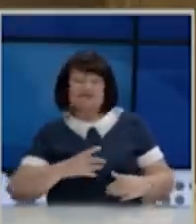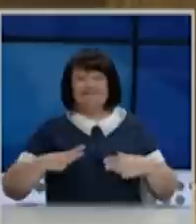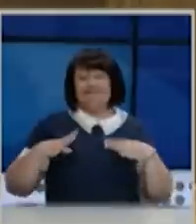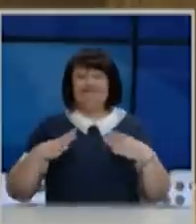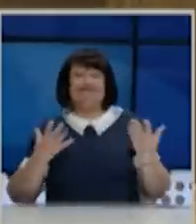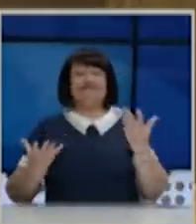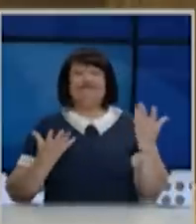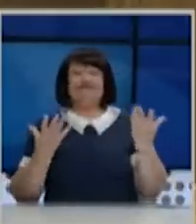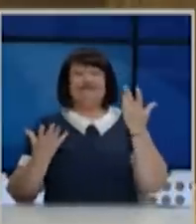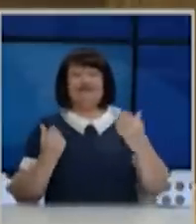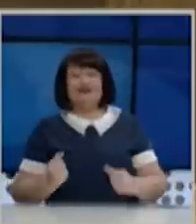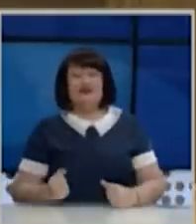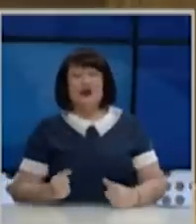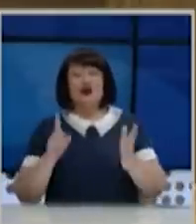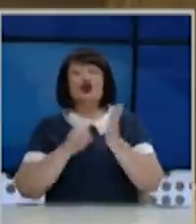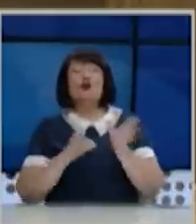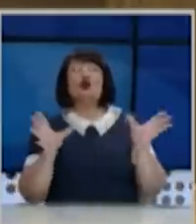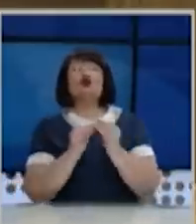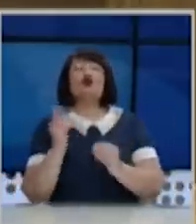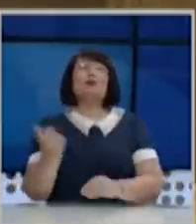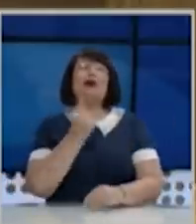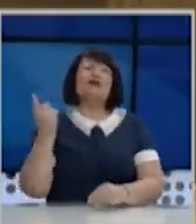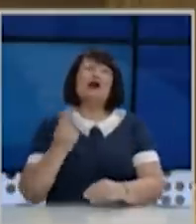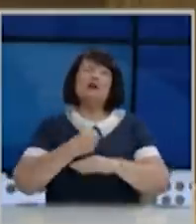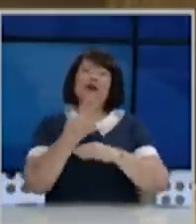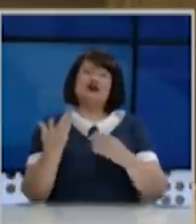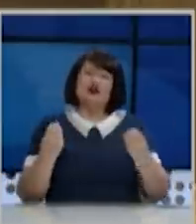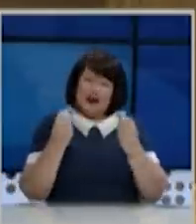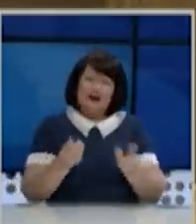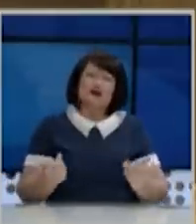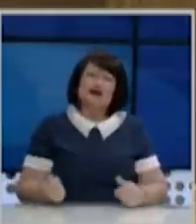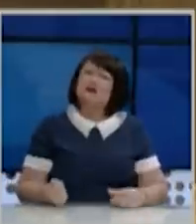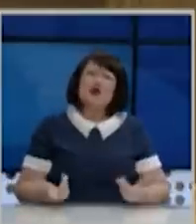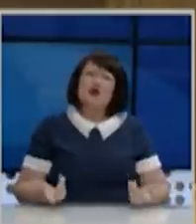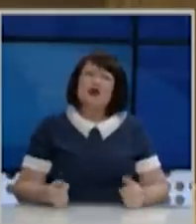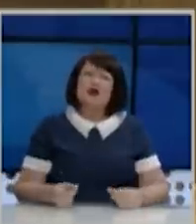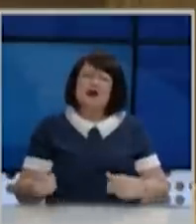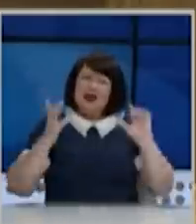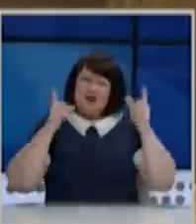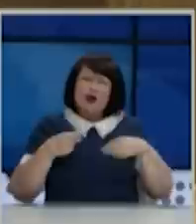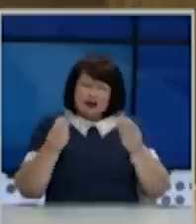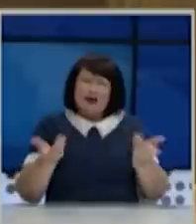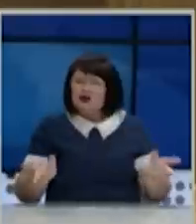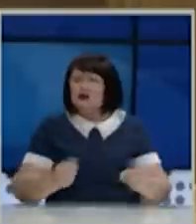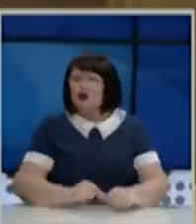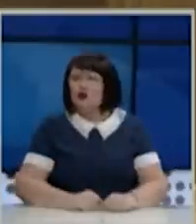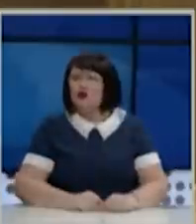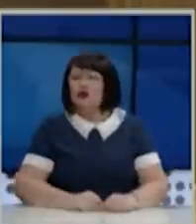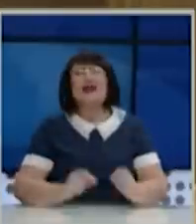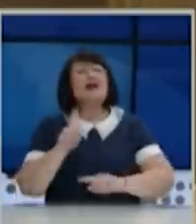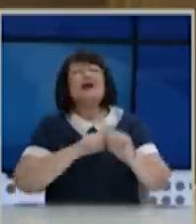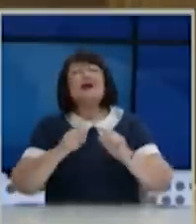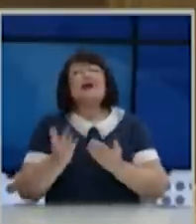ότι φέρατε τον περιβαλλοντικό νόμο. Έδωσε το ΠΑΣΟΚ και φυσικά και η ίδια η Νέα Δημοκρατία. Ποια ενίσχυσε